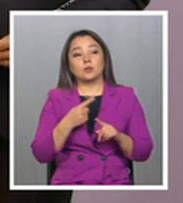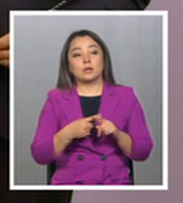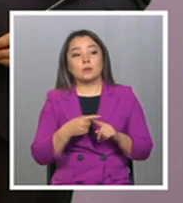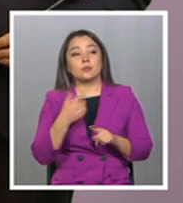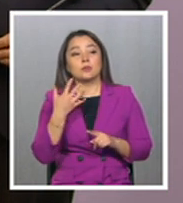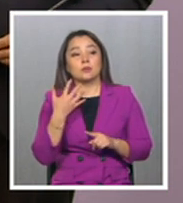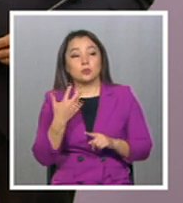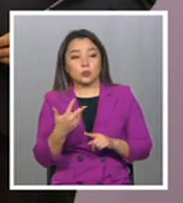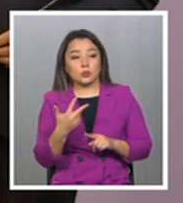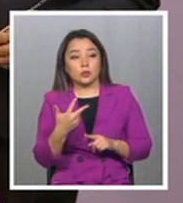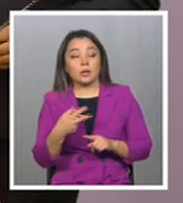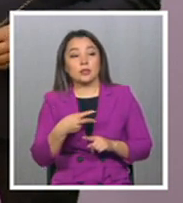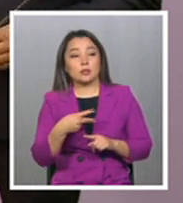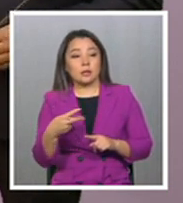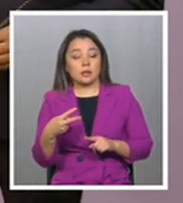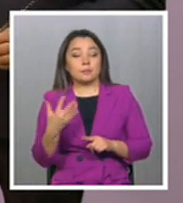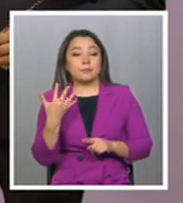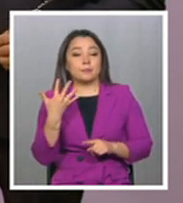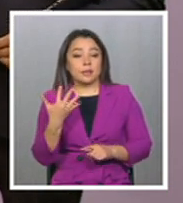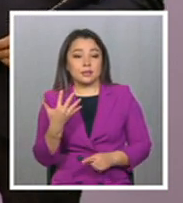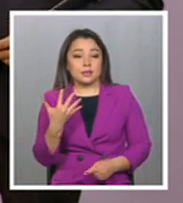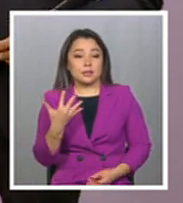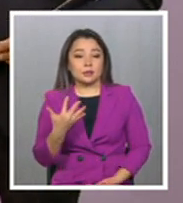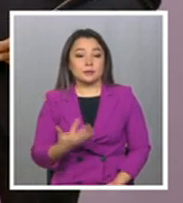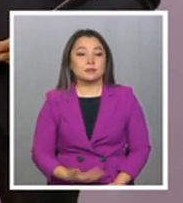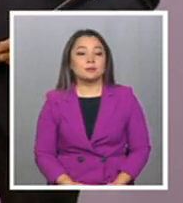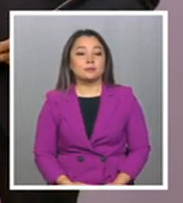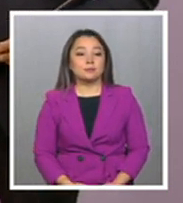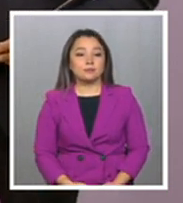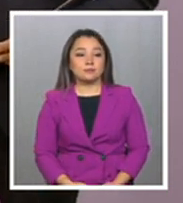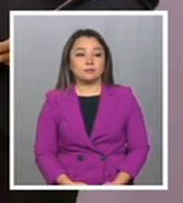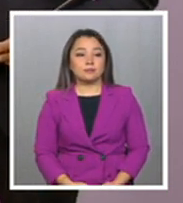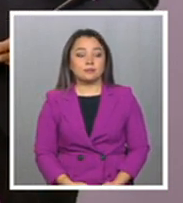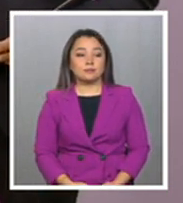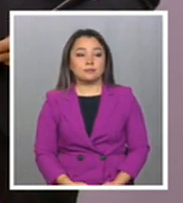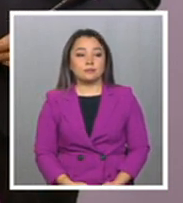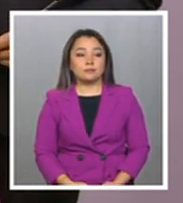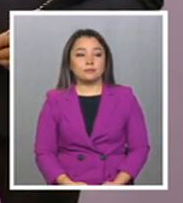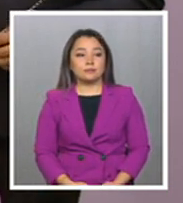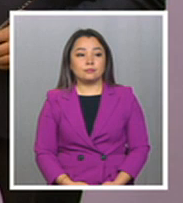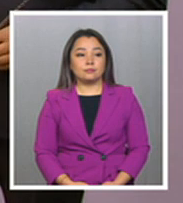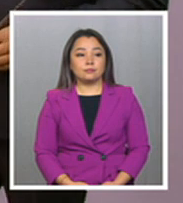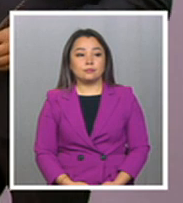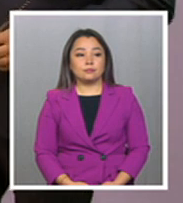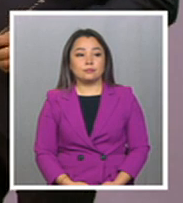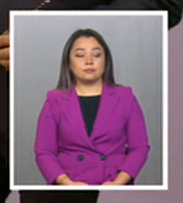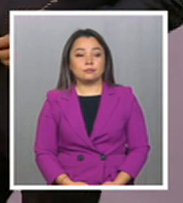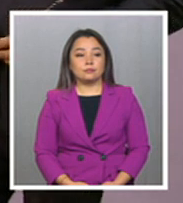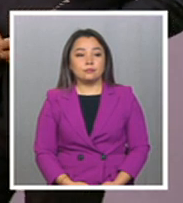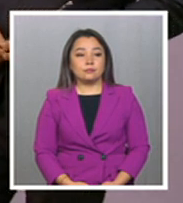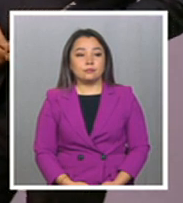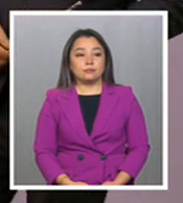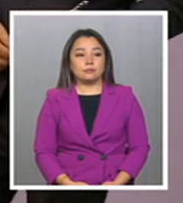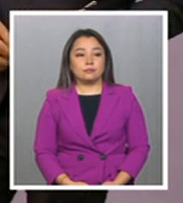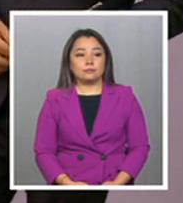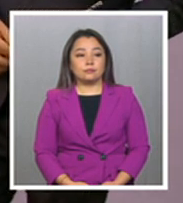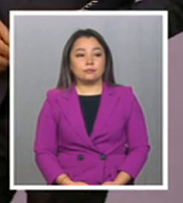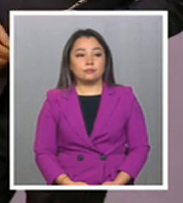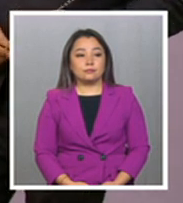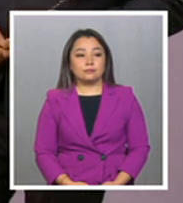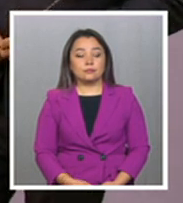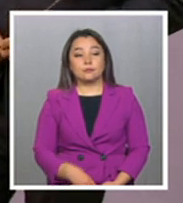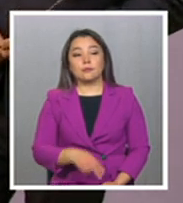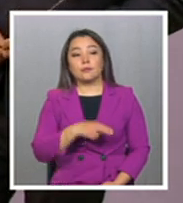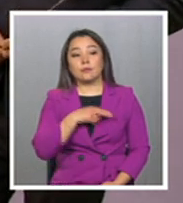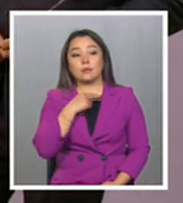қосамыз. Нәтижеміз 5-ке тең. Келесі сандарға назар